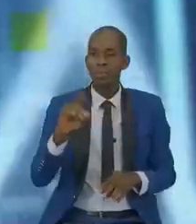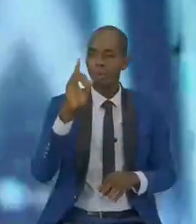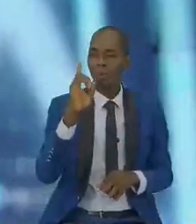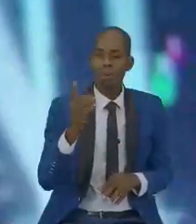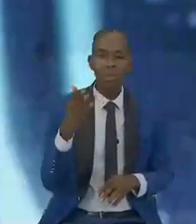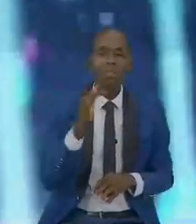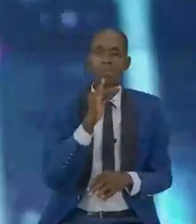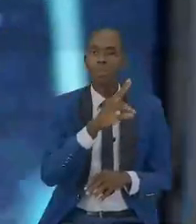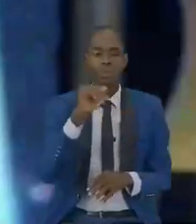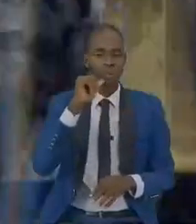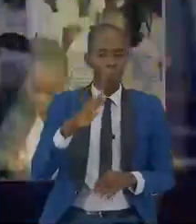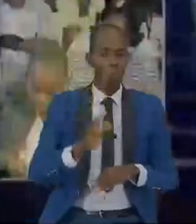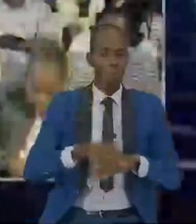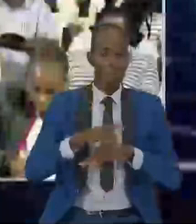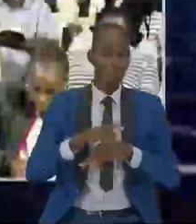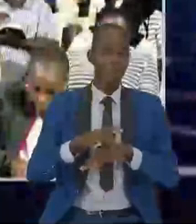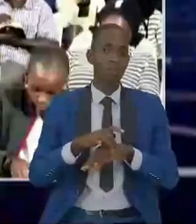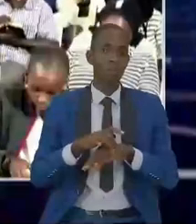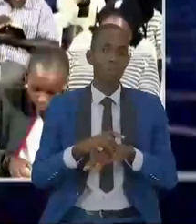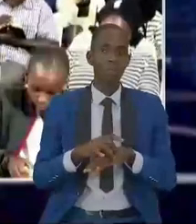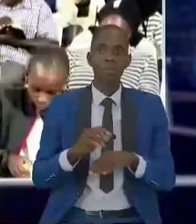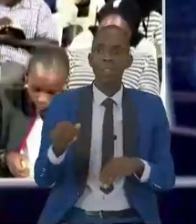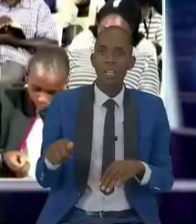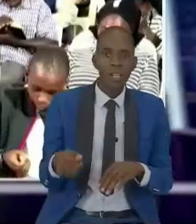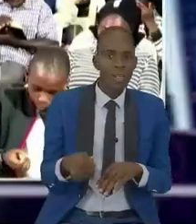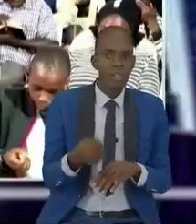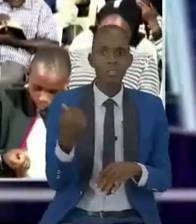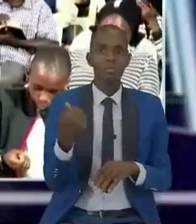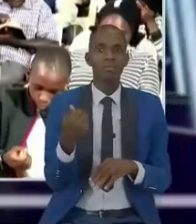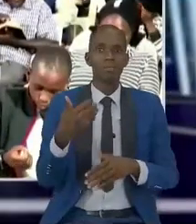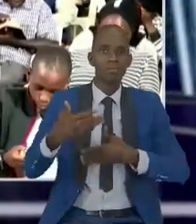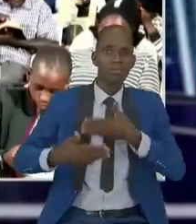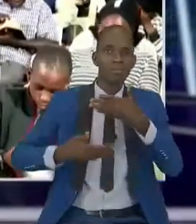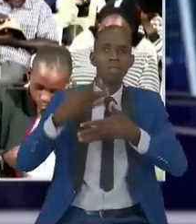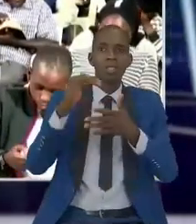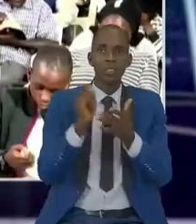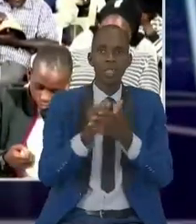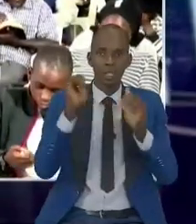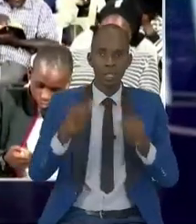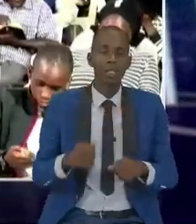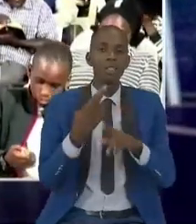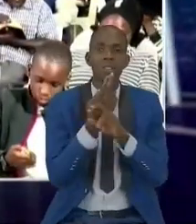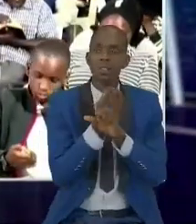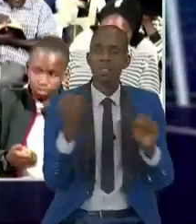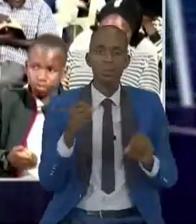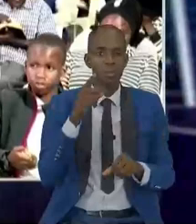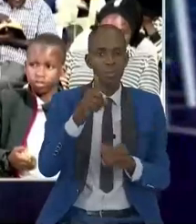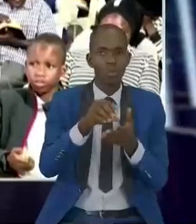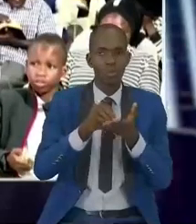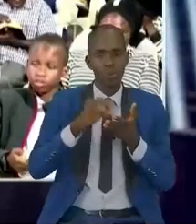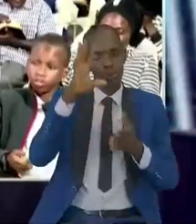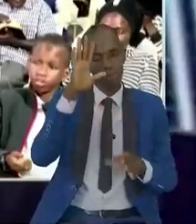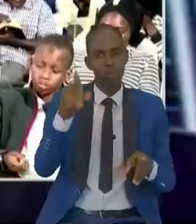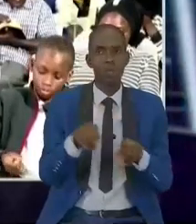psaume 49, verset 8, ils ne peuvent se racheter l'un l'autre. Personne sur terre, aucun